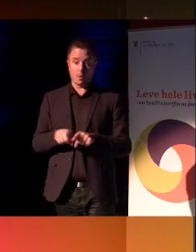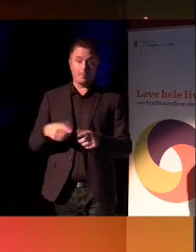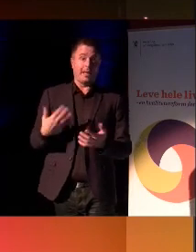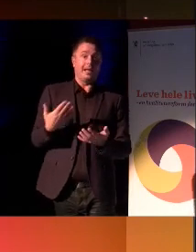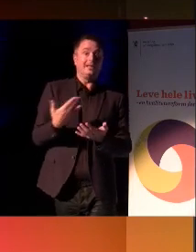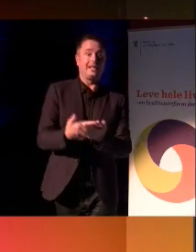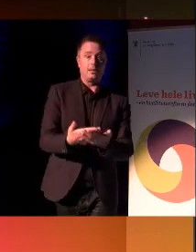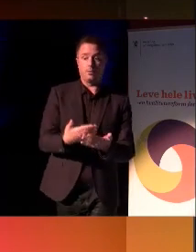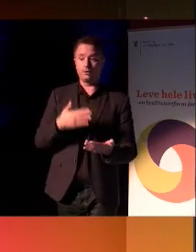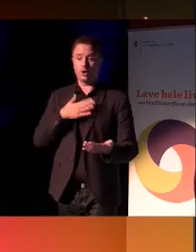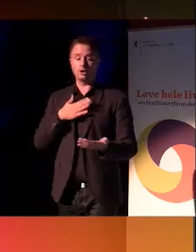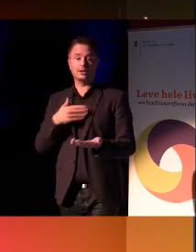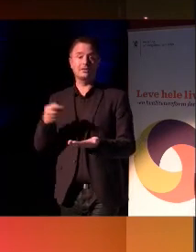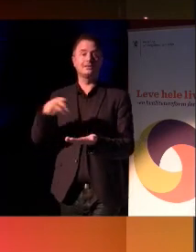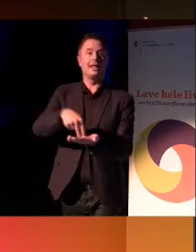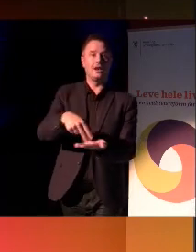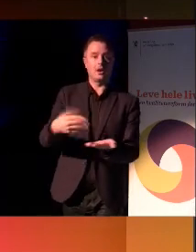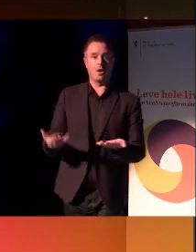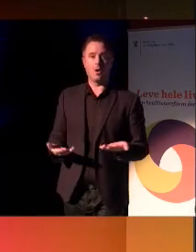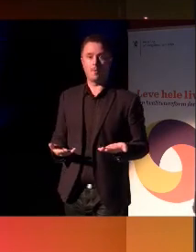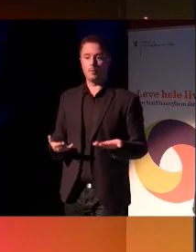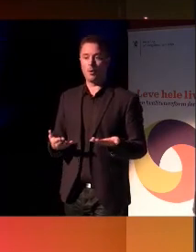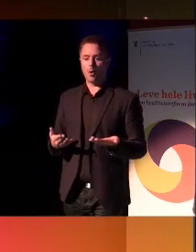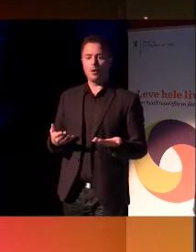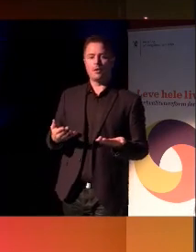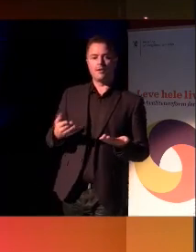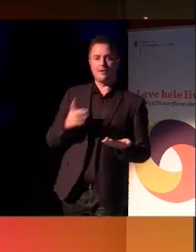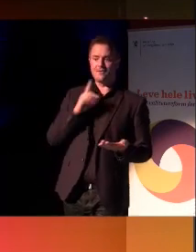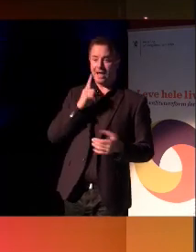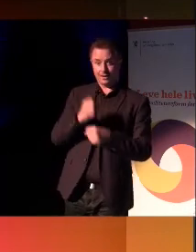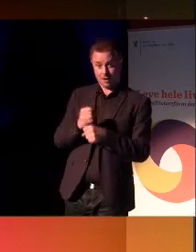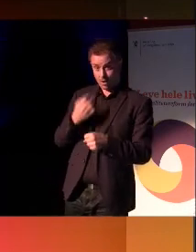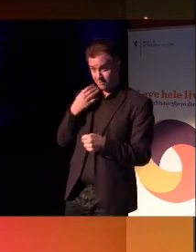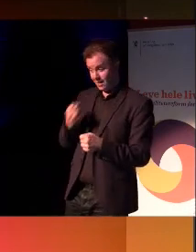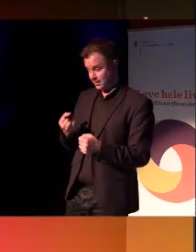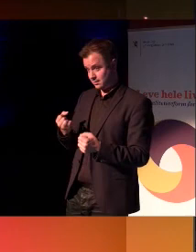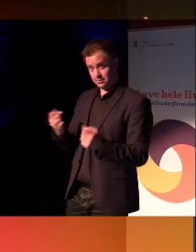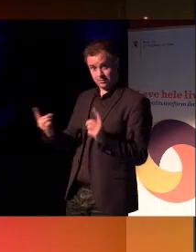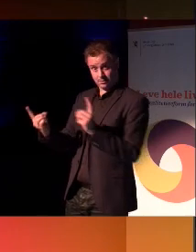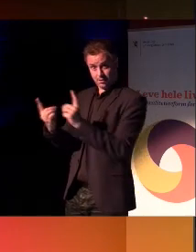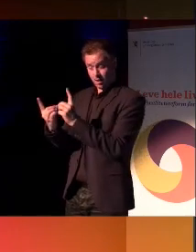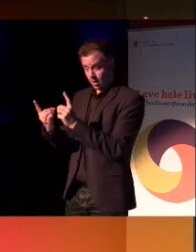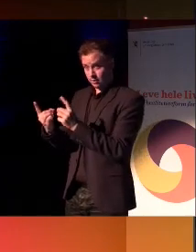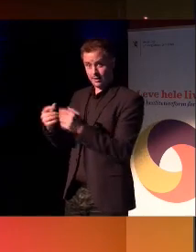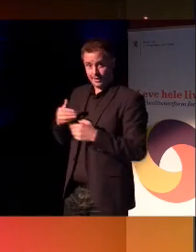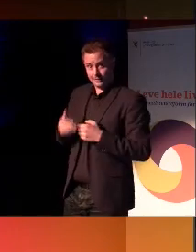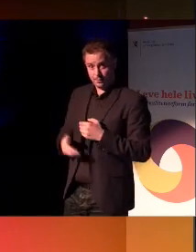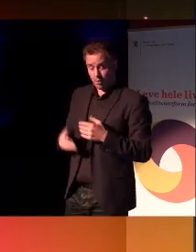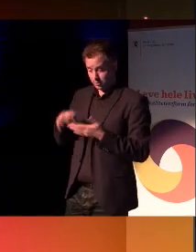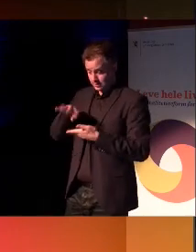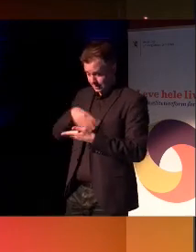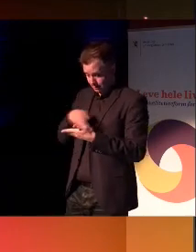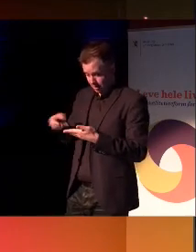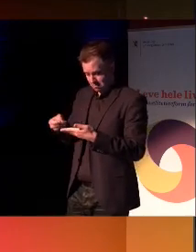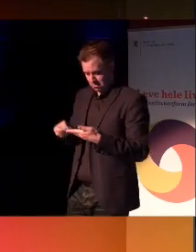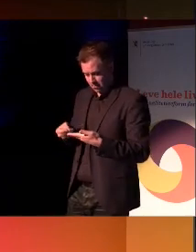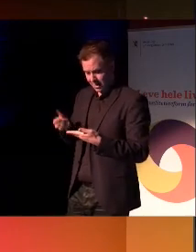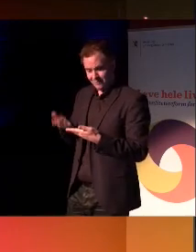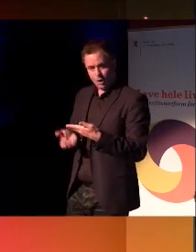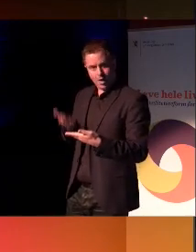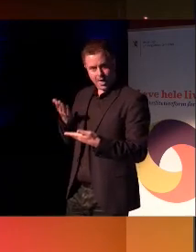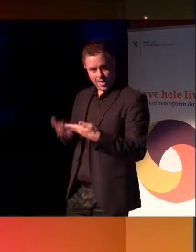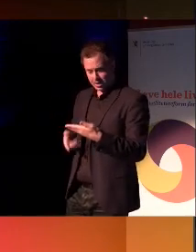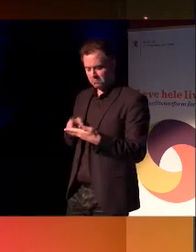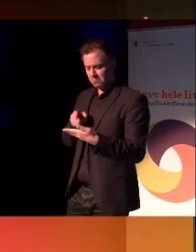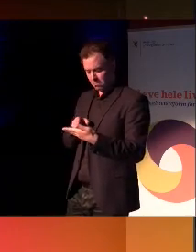kontakt, med å lese evalueringsskjemaene etter hver gang, tok kontakt, du, jeg har lest det skjemaet ditt, hva var det som ikke